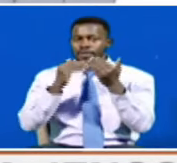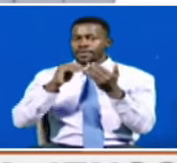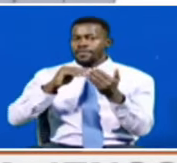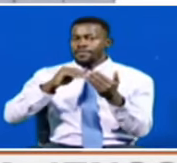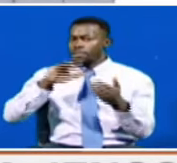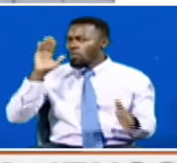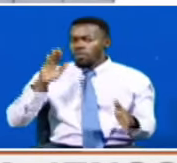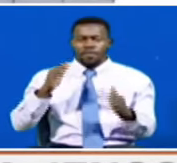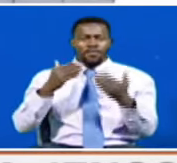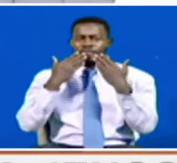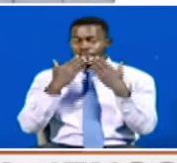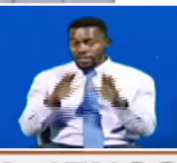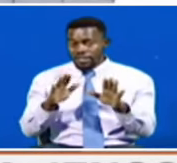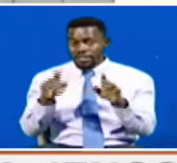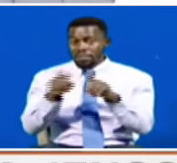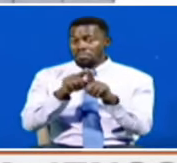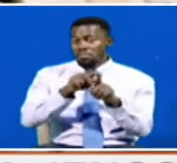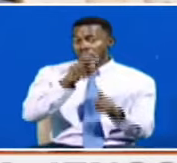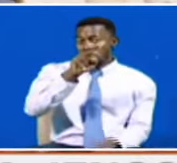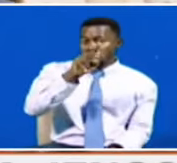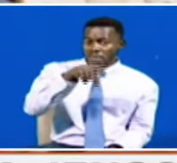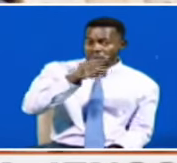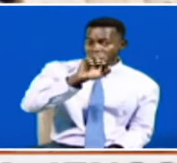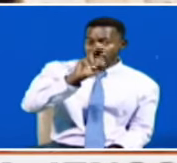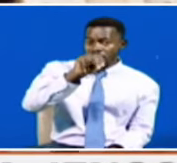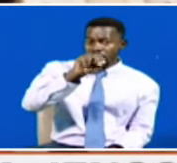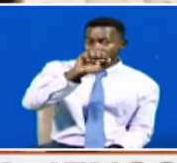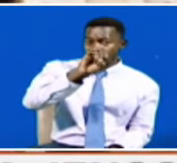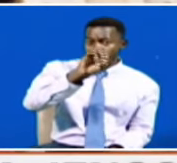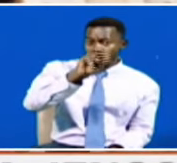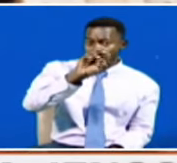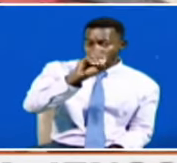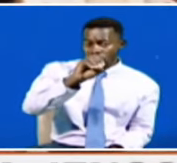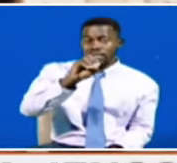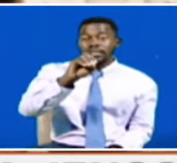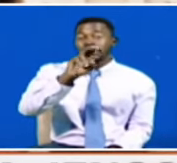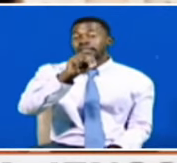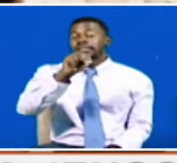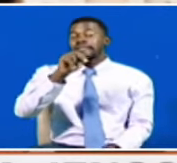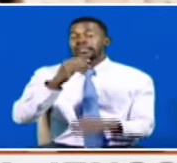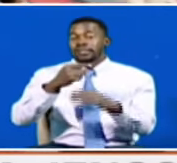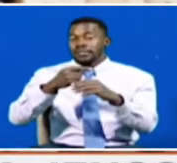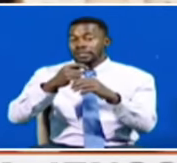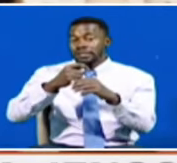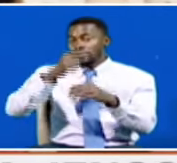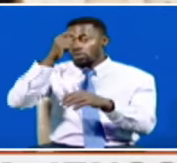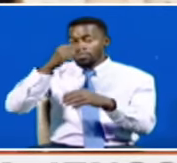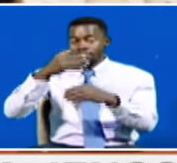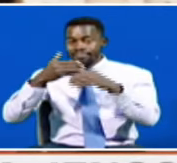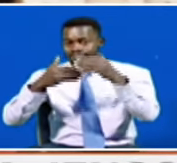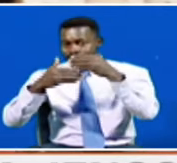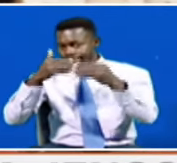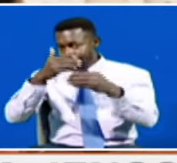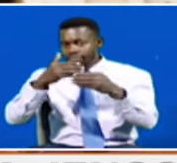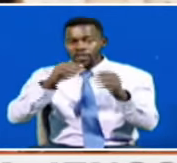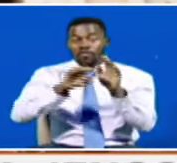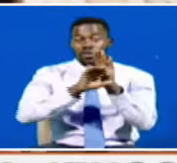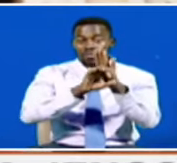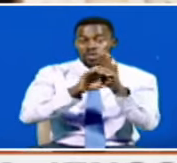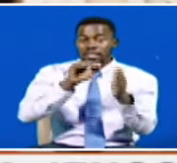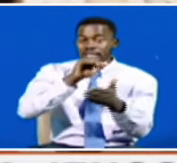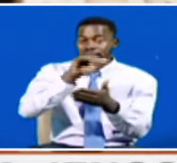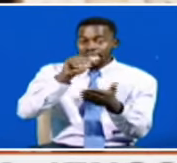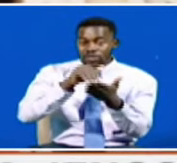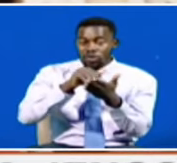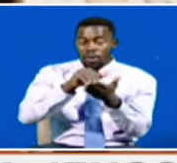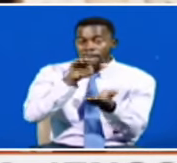ya serikali kama vile pension towers. Ukiona bunge ama jengo la Central Bank